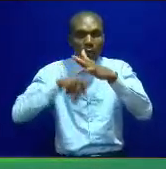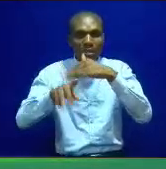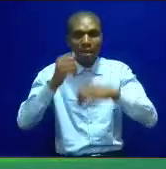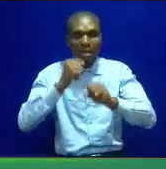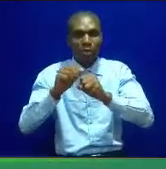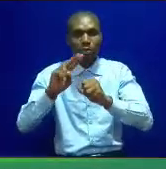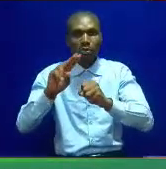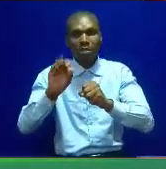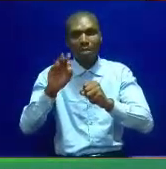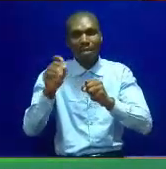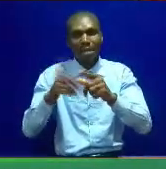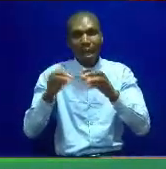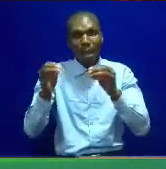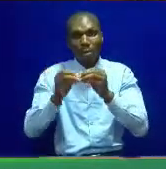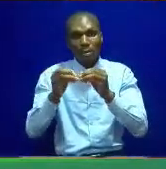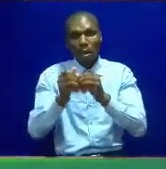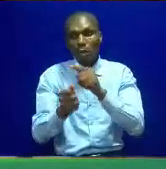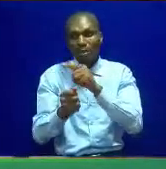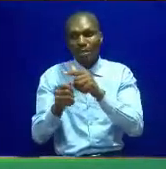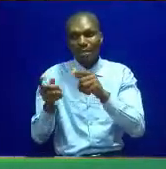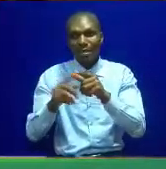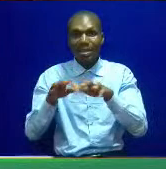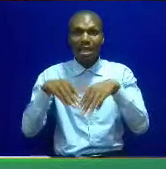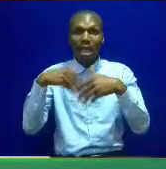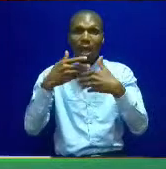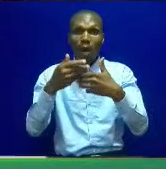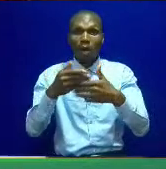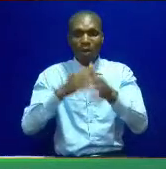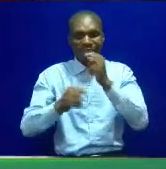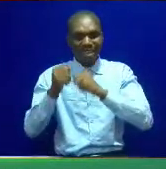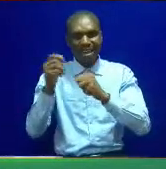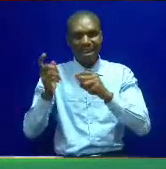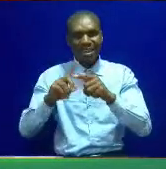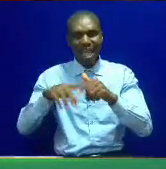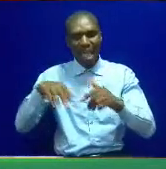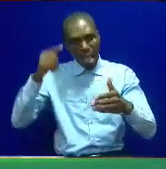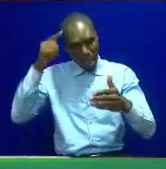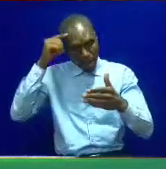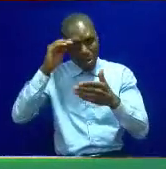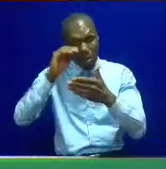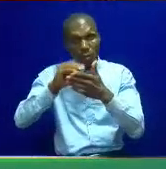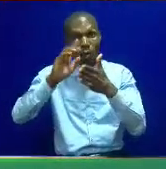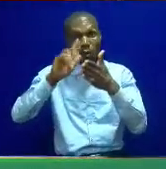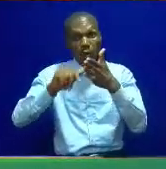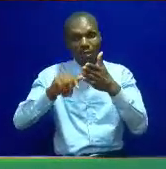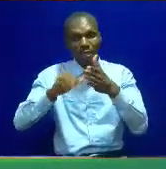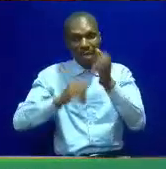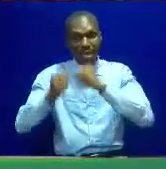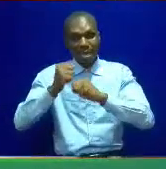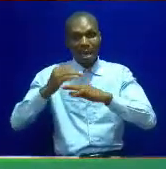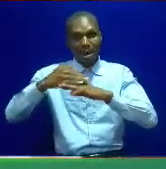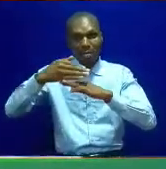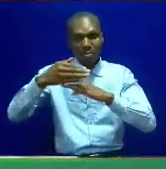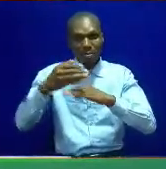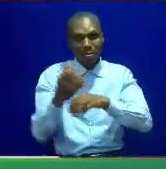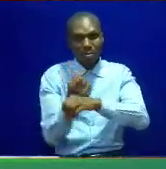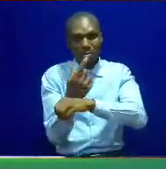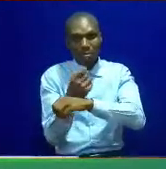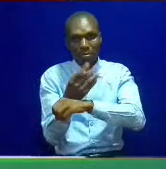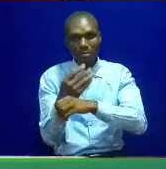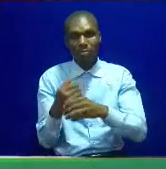de ananya na no yo ndega gara to de bina kiera ro cho mwako yo iga nani nga kia semere dia so mwaka to go so asida e gachinge jire